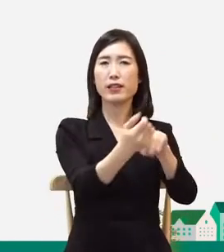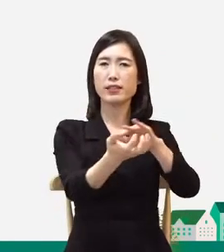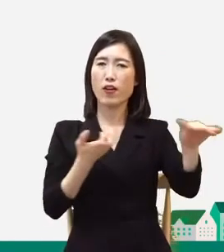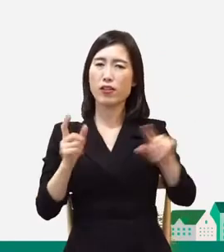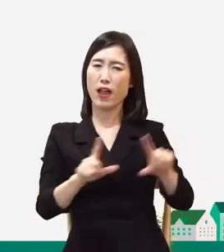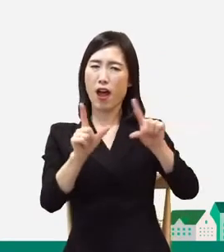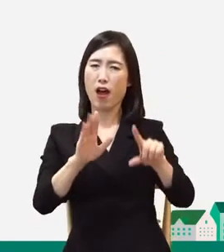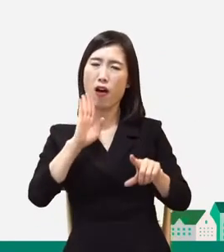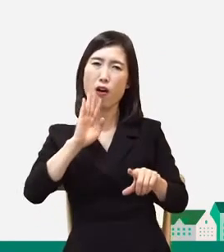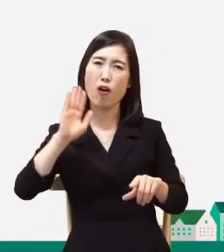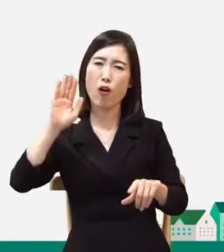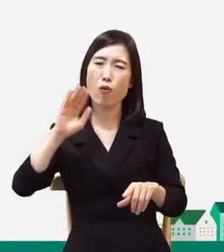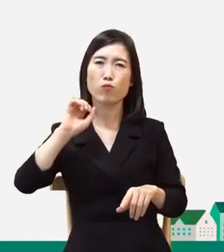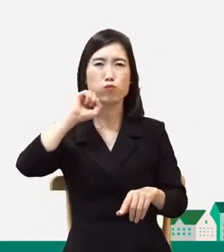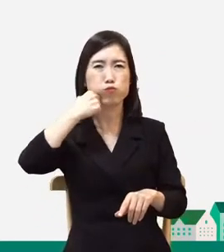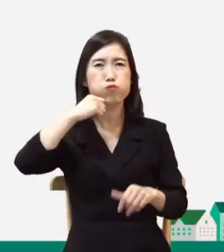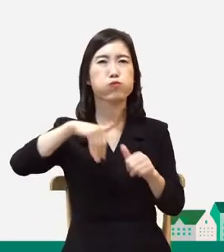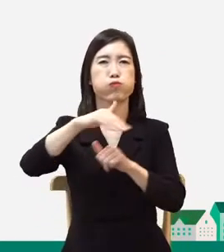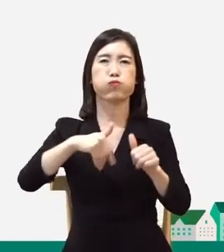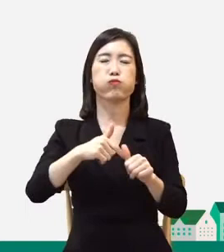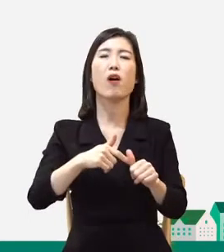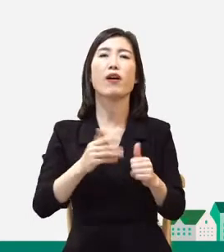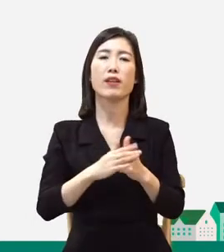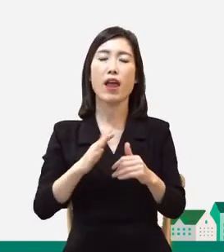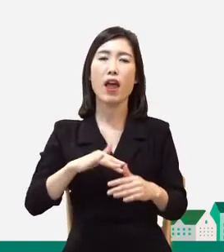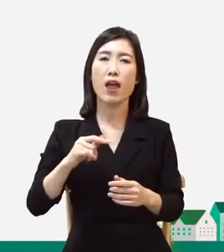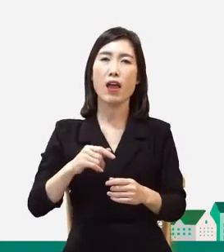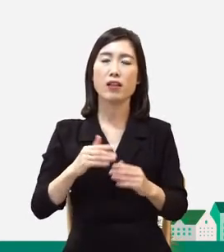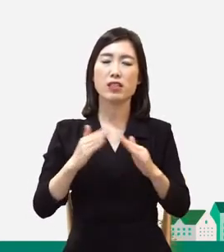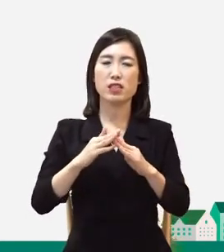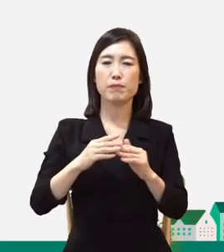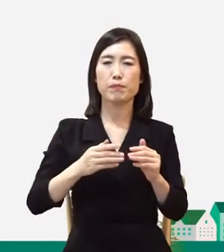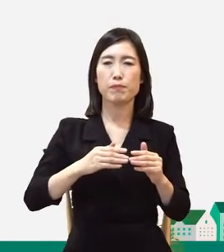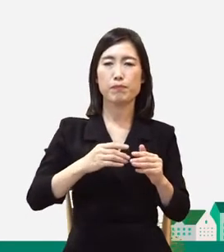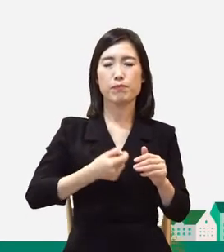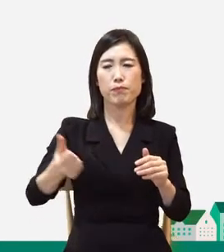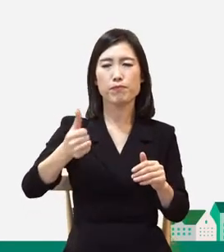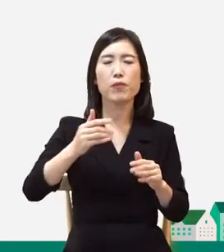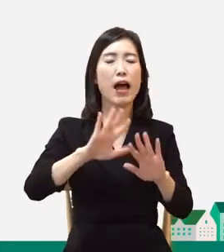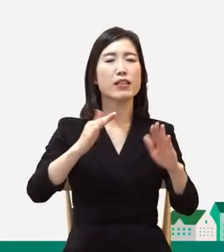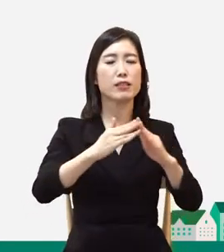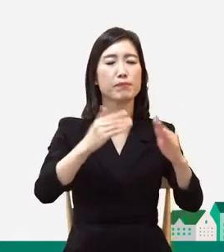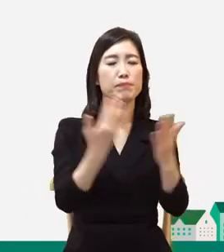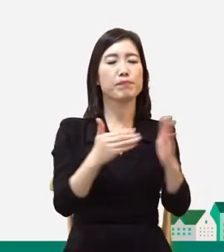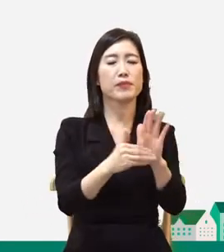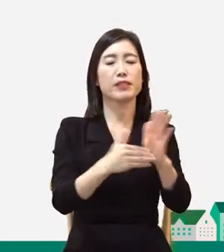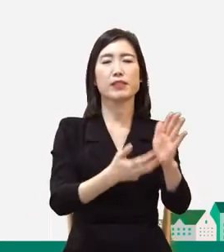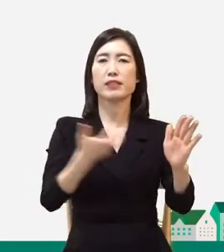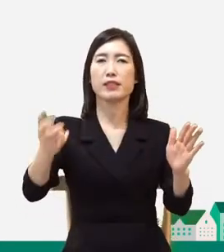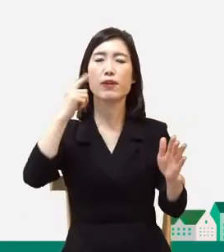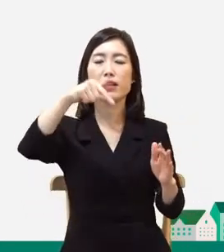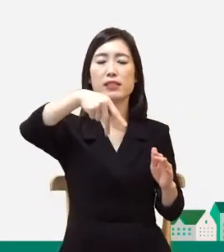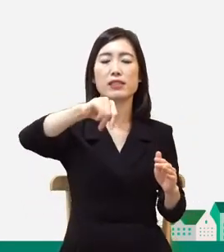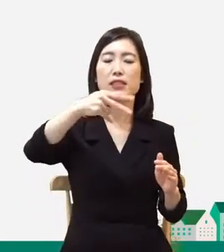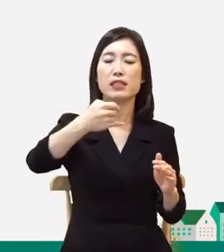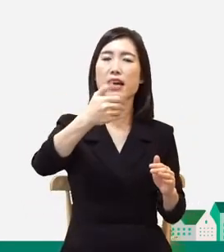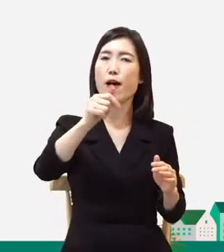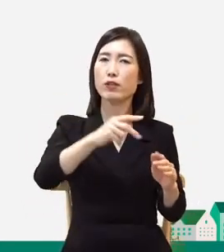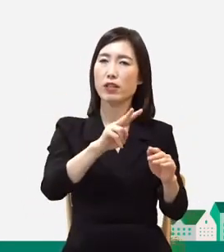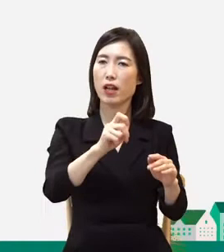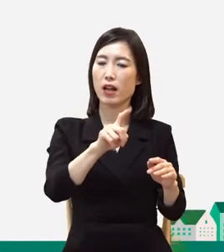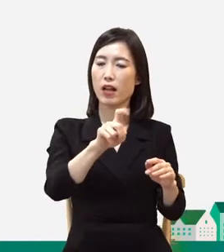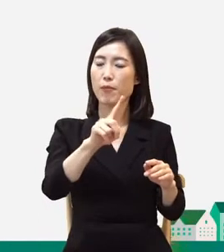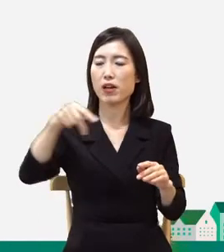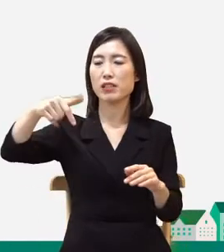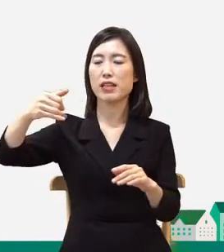불안정함을 알수 있었습니다. 지속 거주 기간과 주거 탈락자 비율을 보시면 시드하우스가 13명, 그레이스빌